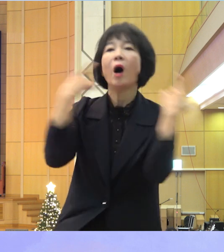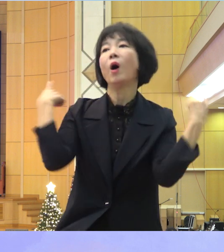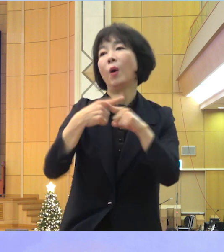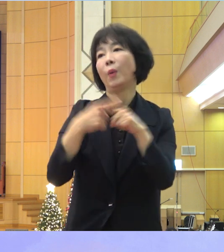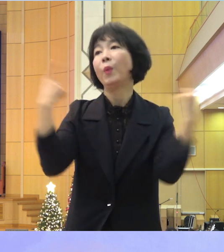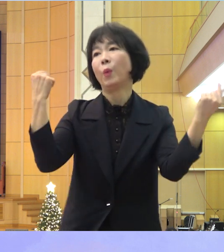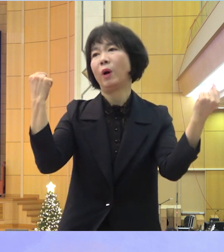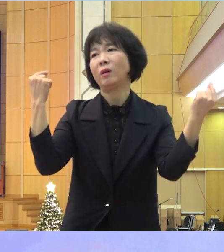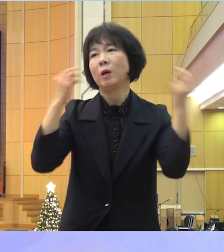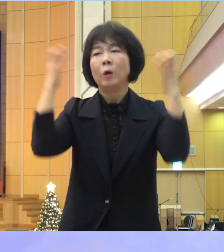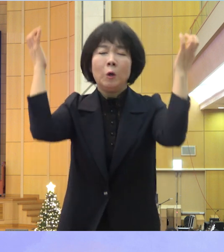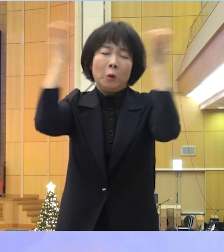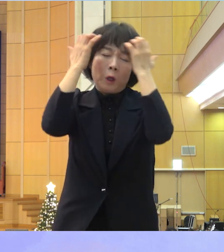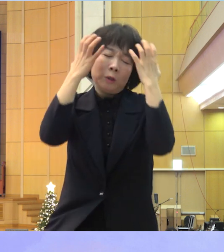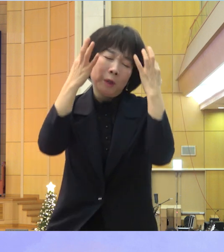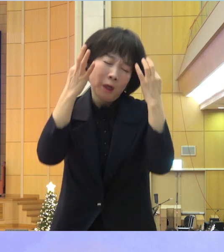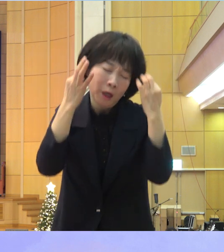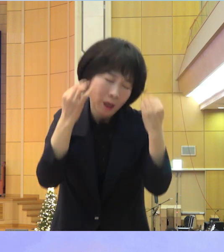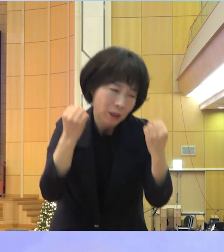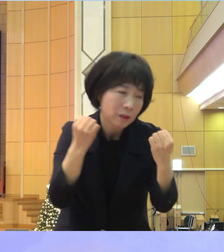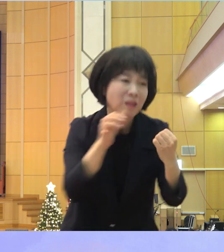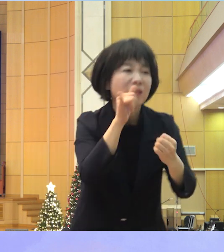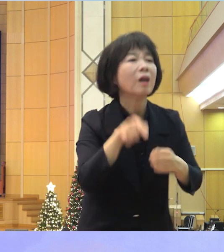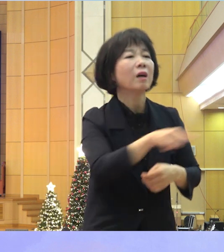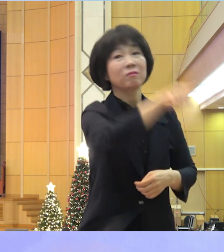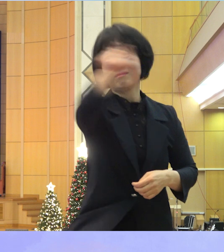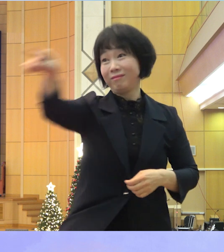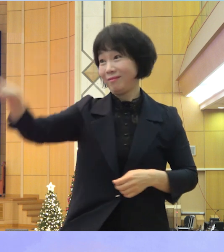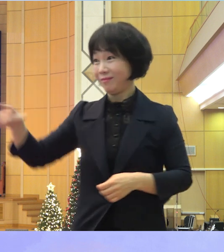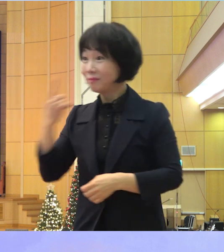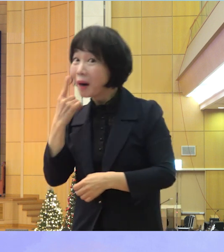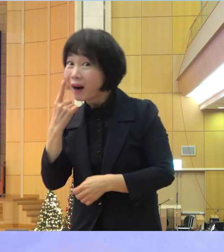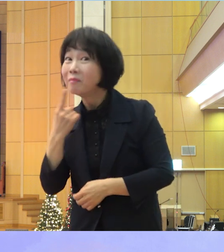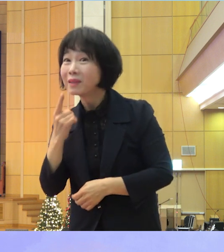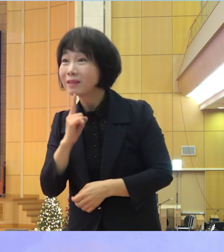나름 같은 그런 고난이란 뜻이죠.